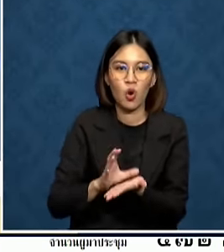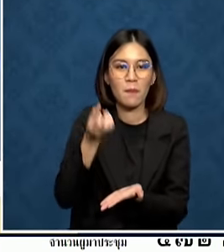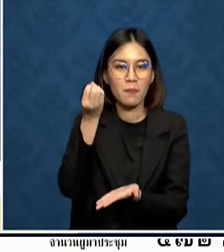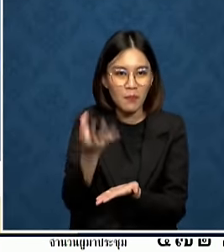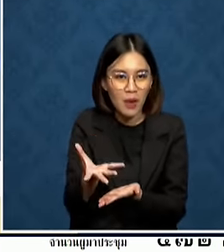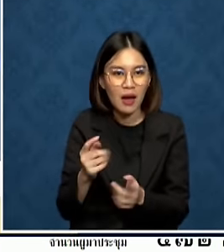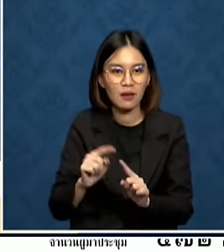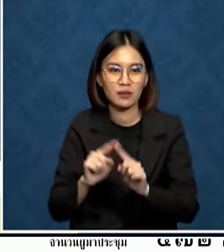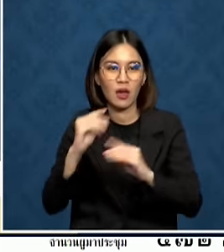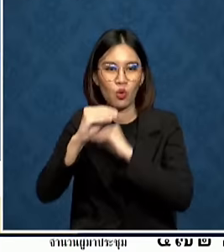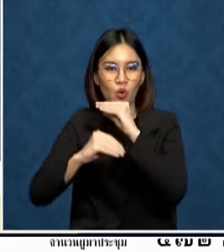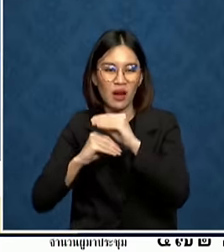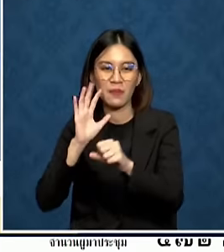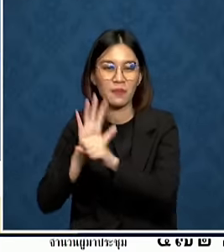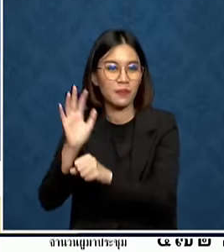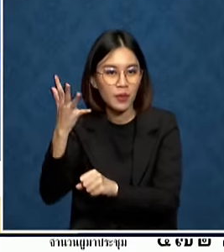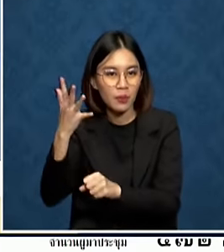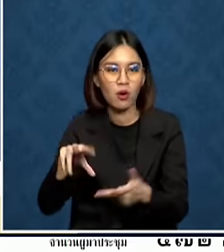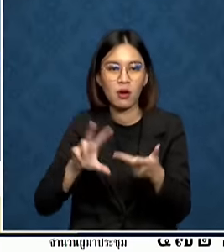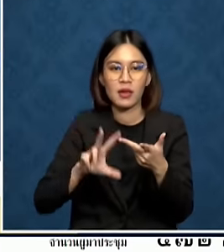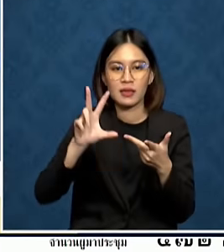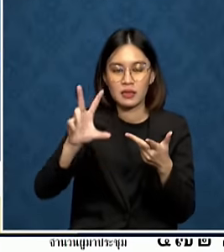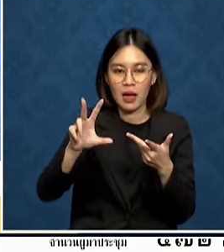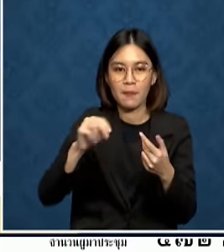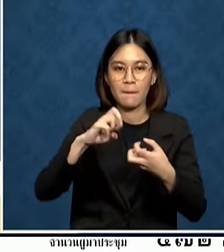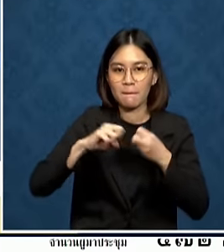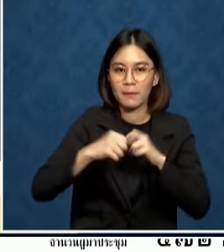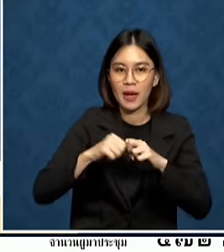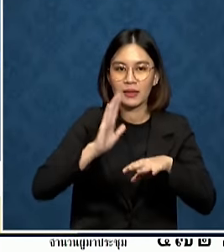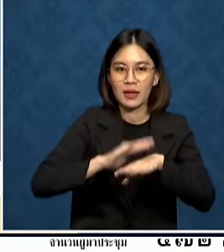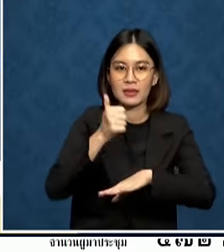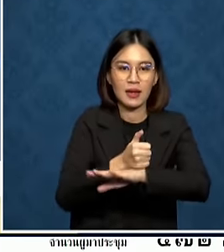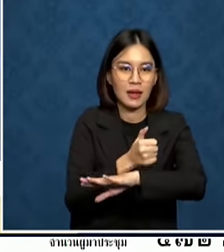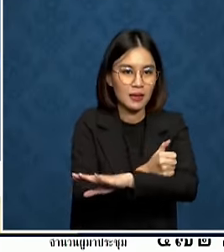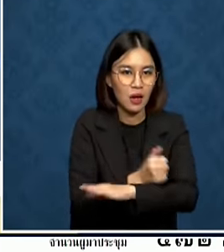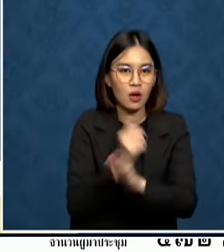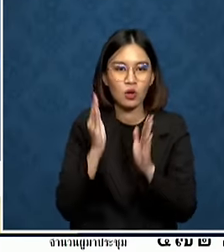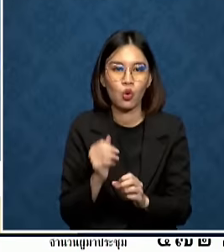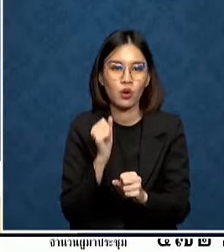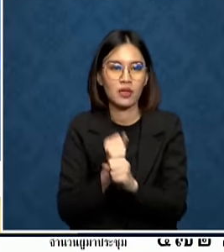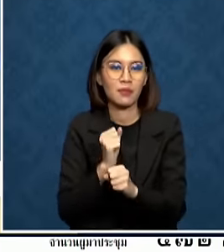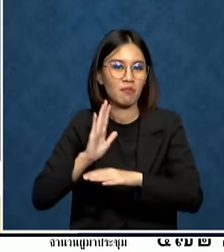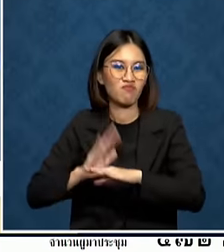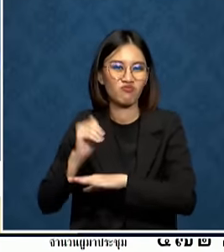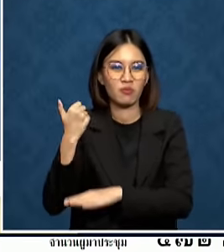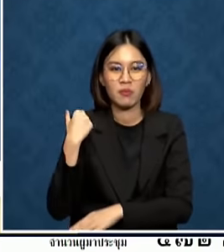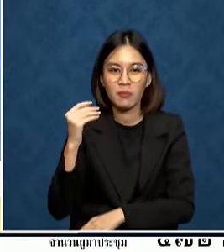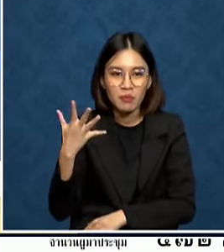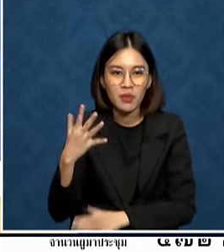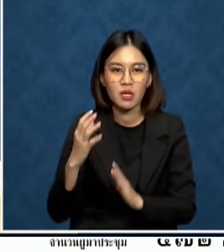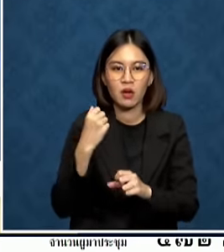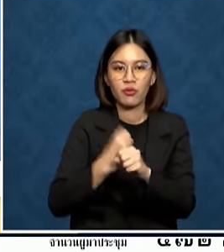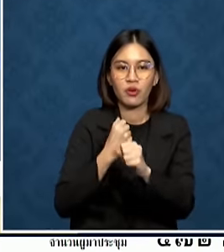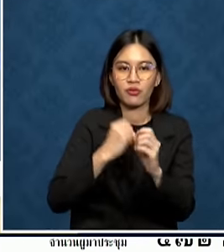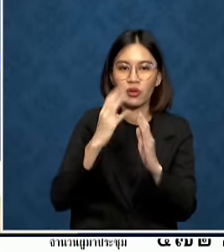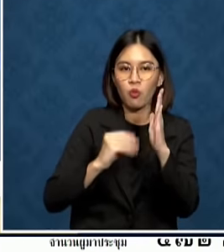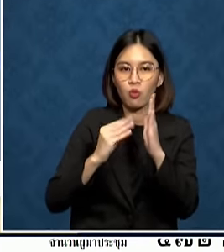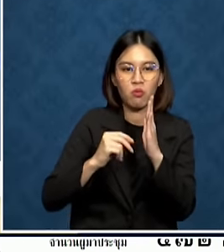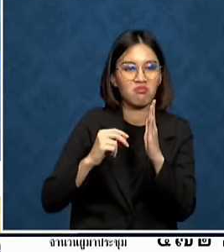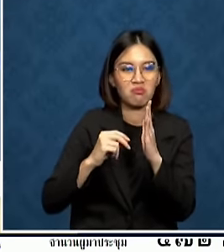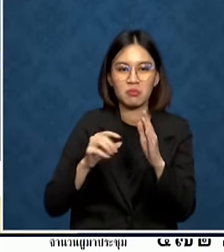ขณะที่บางโครงการขาดแคน 3ปัญหาทักษะแรงงานขาดบุคลากรที่มีความเชี่ยวชาญงบฝึกอบรมใช้ไม่มี